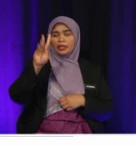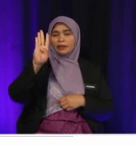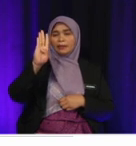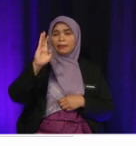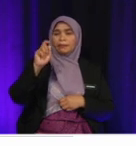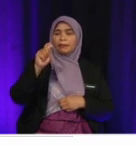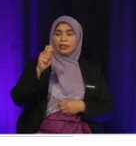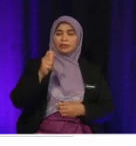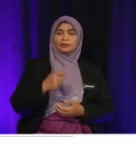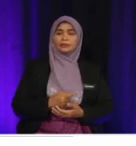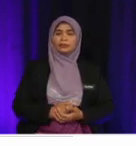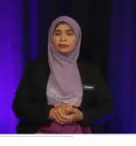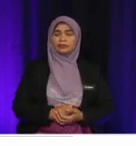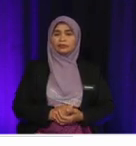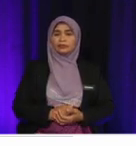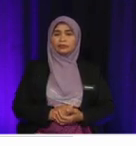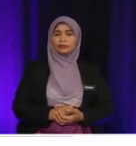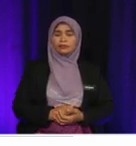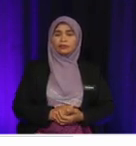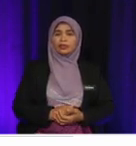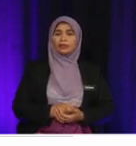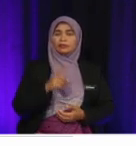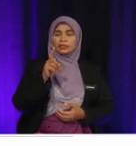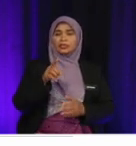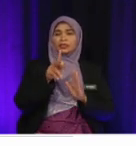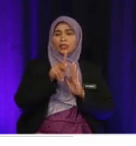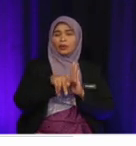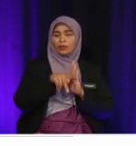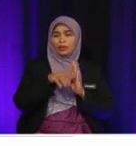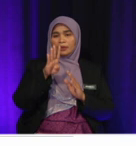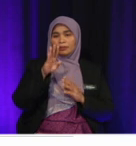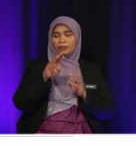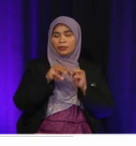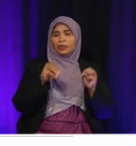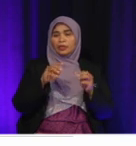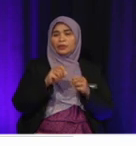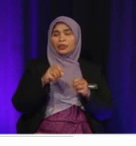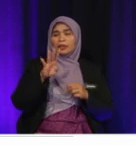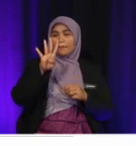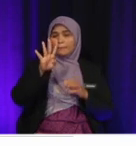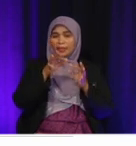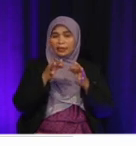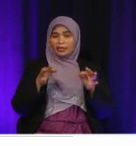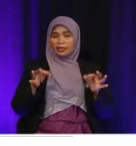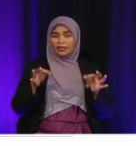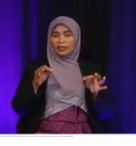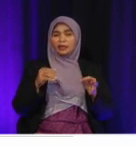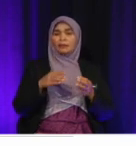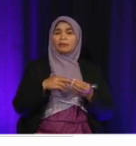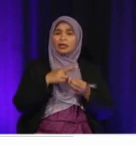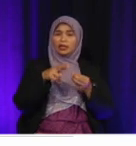inilah yang dimaksudkan dengan perenggan sekurang-kurangnya murid menulis empat ayat yang